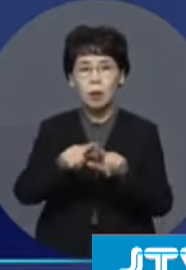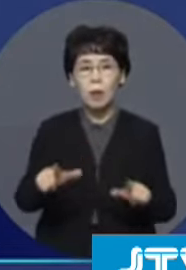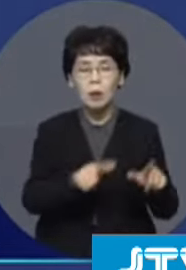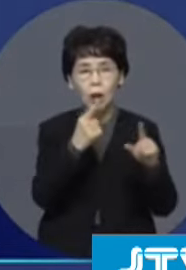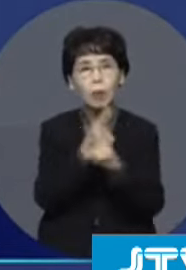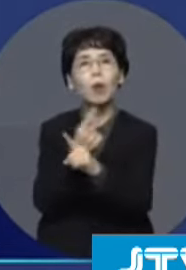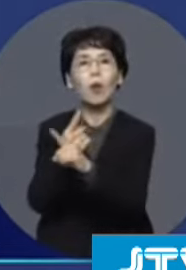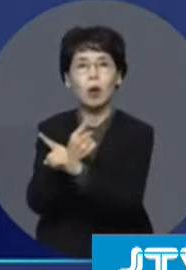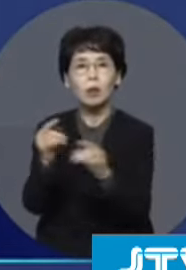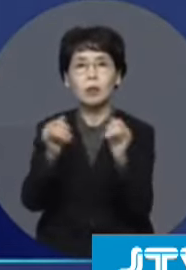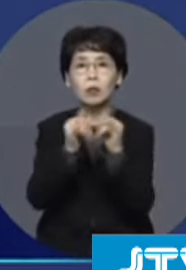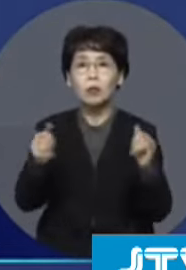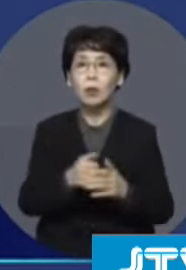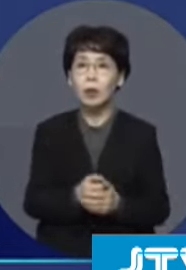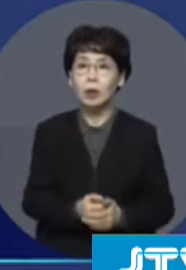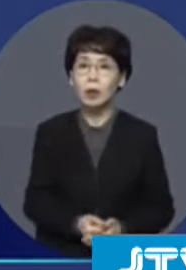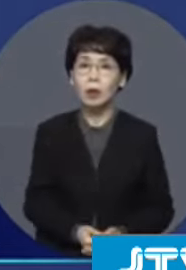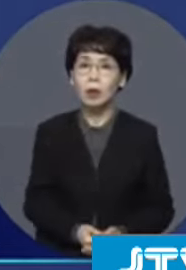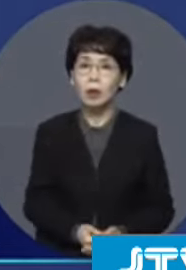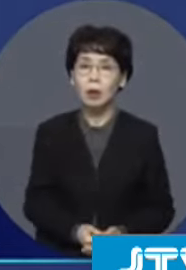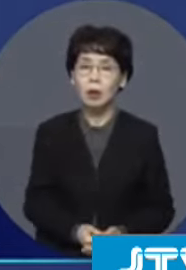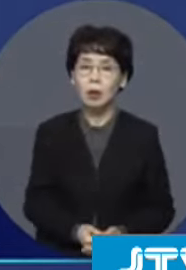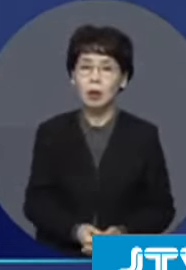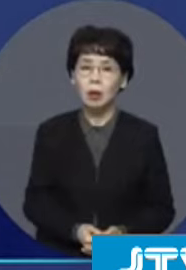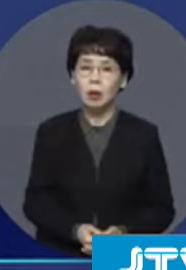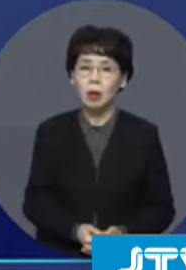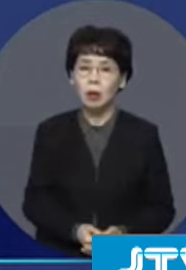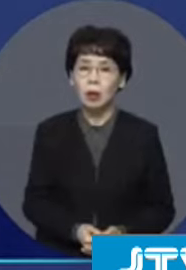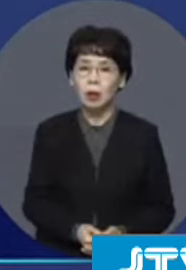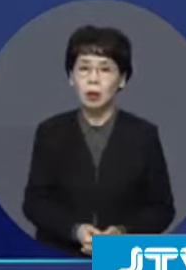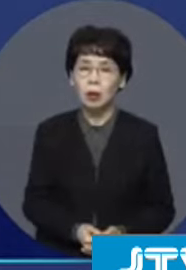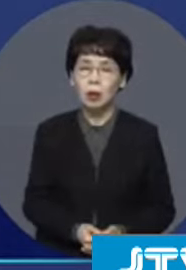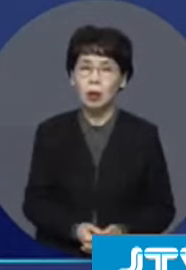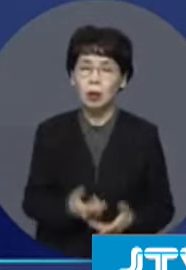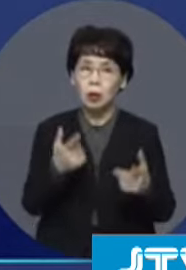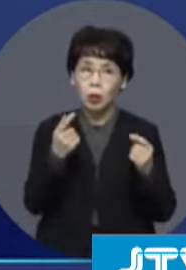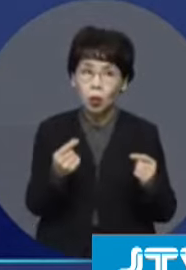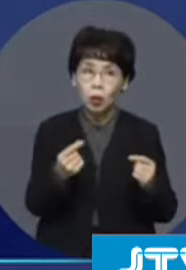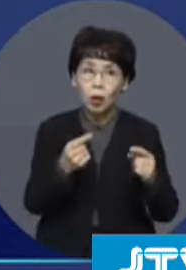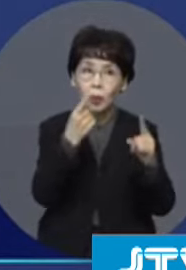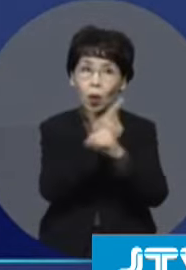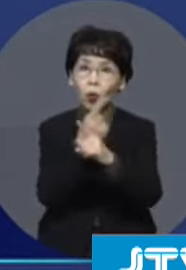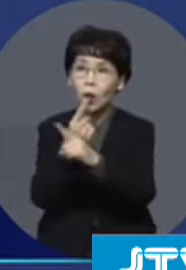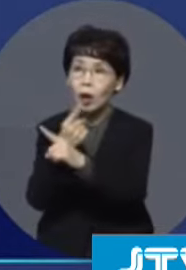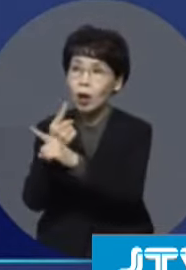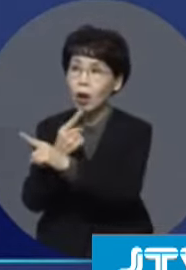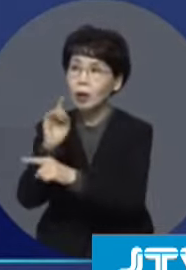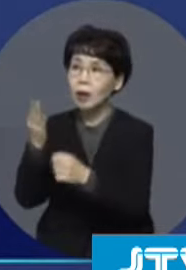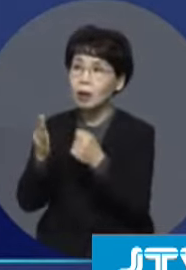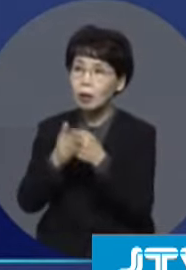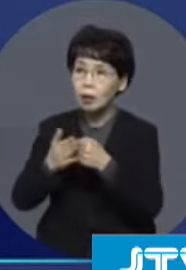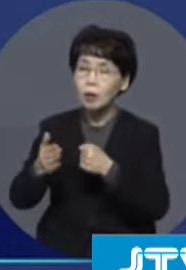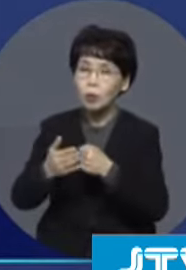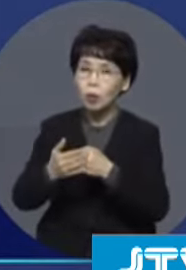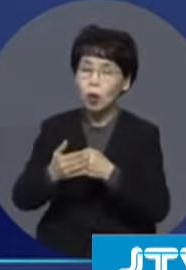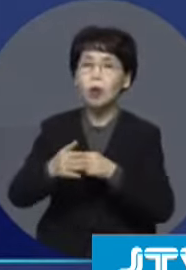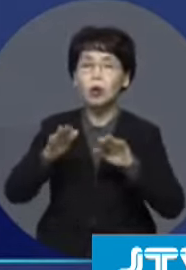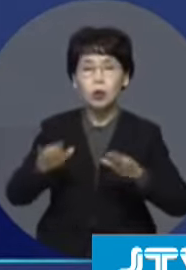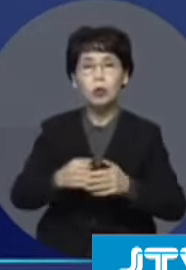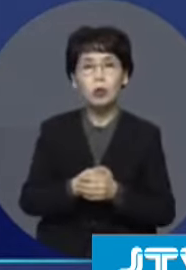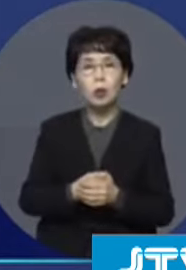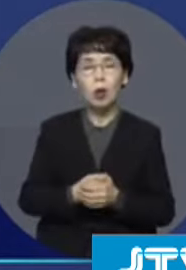민생의 변화, 국민들께서 이러한 기조 변화에 따른 어떤 혜택을